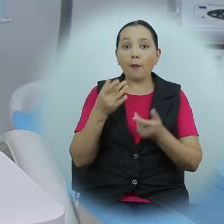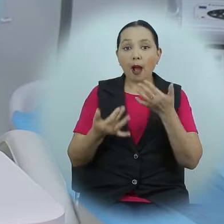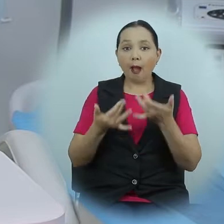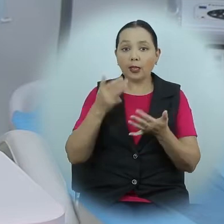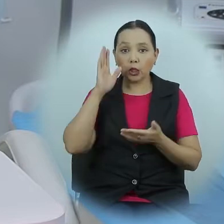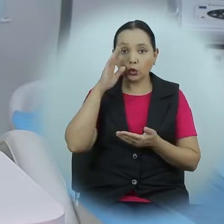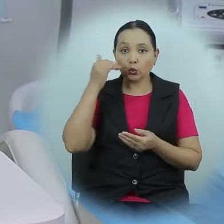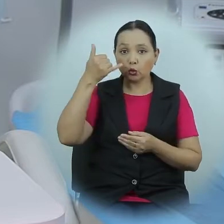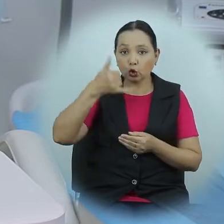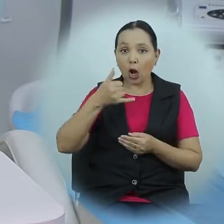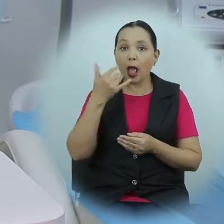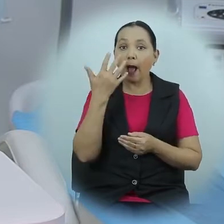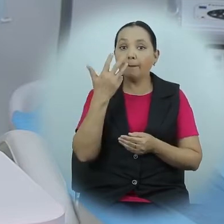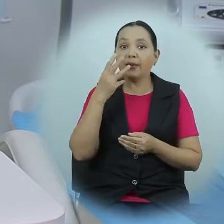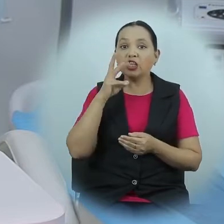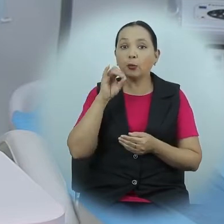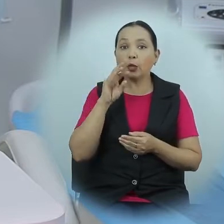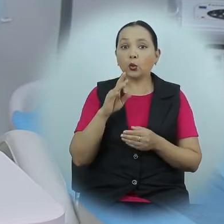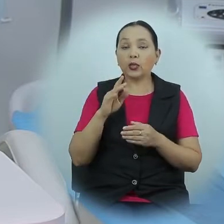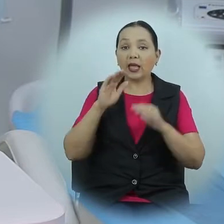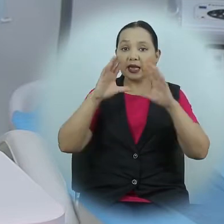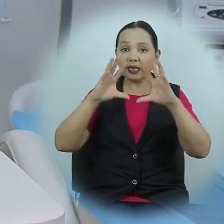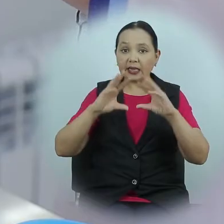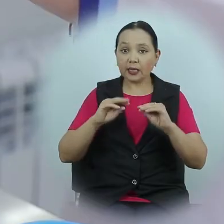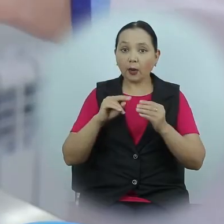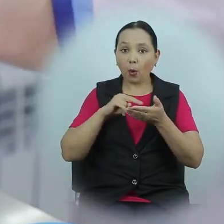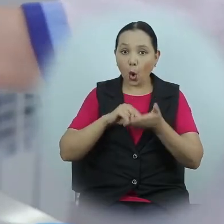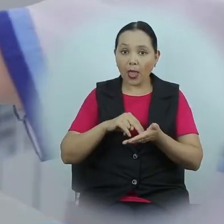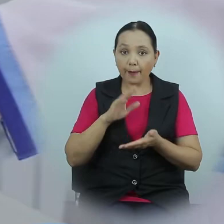су солып 5 минутке тындырып қоямыз.